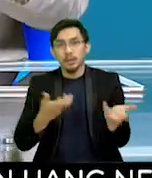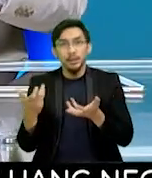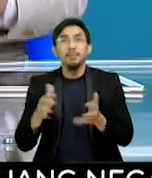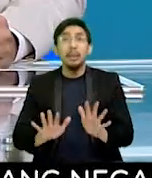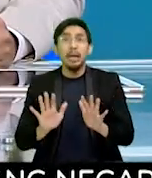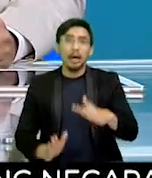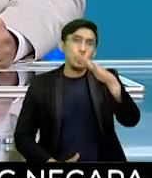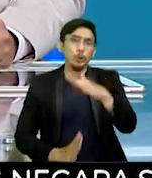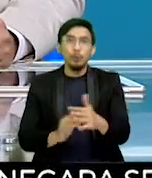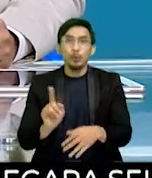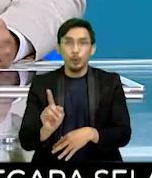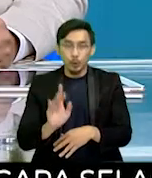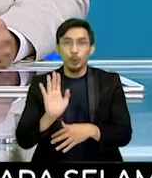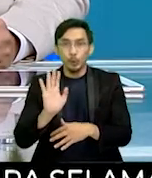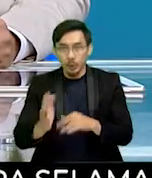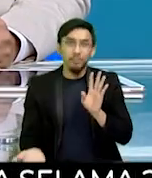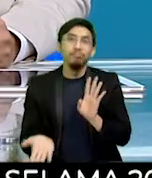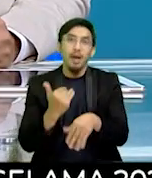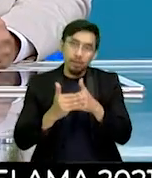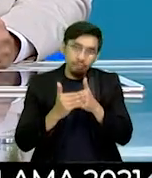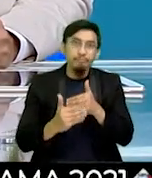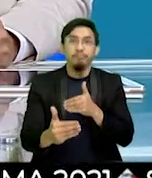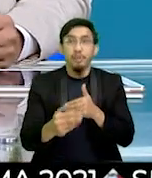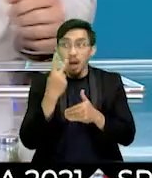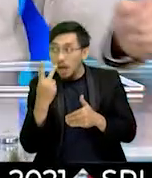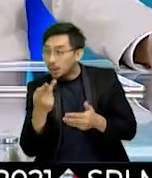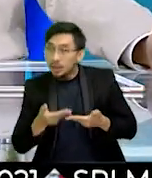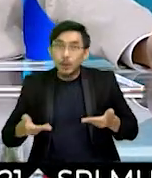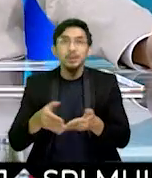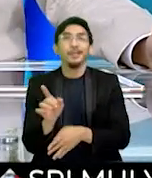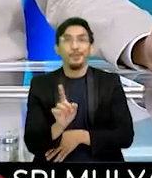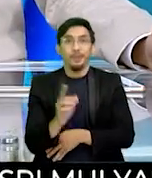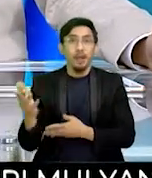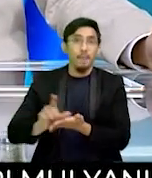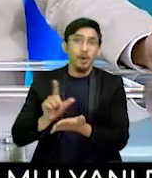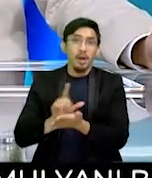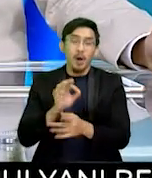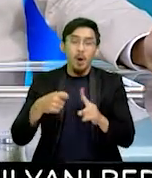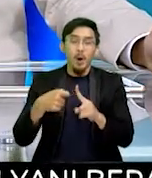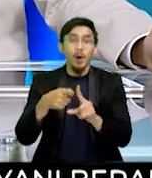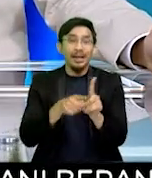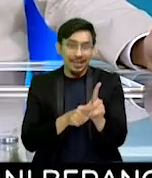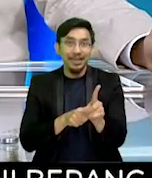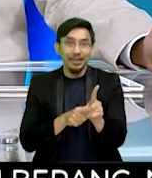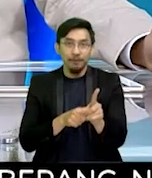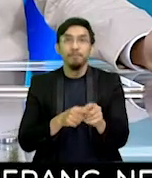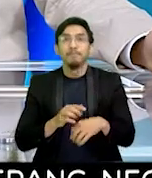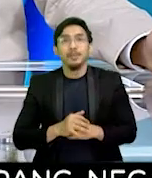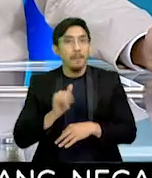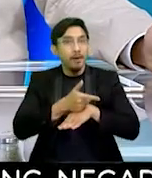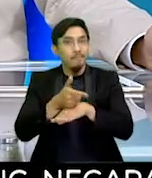dan kembali dilanjutkan saat kondisi kembali aman. Dan berikut laporan selengkapnya dari Oki Arisandi dan Freddy